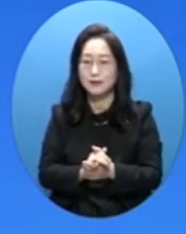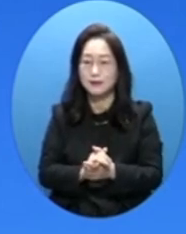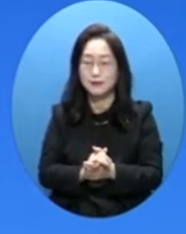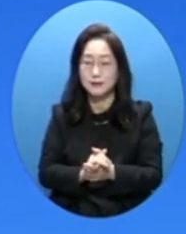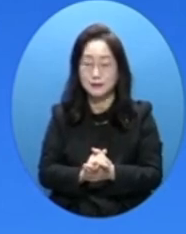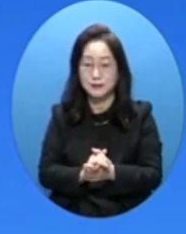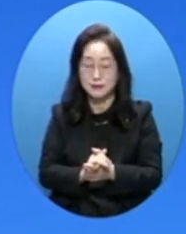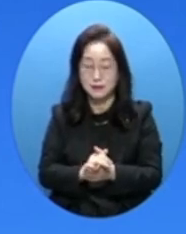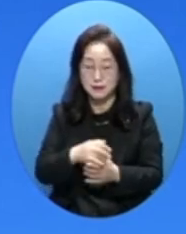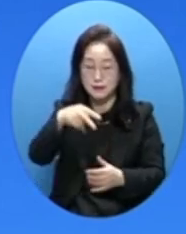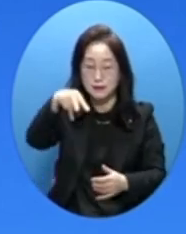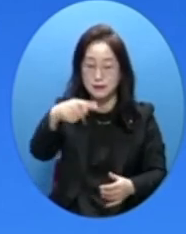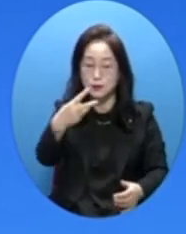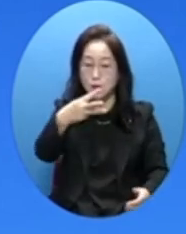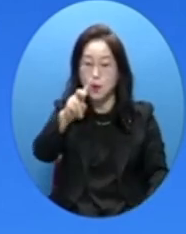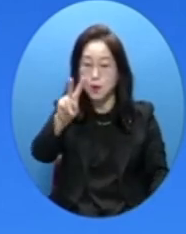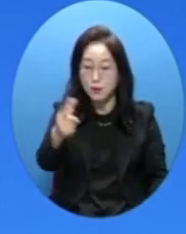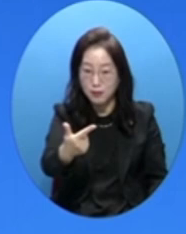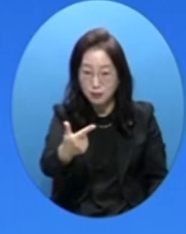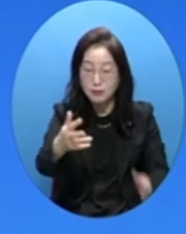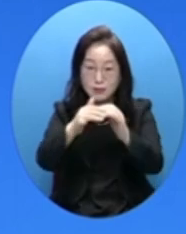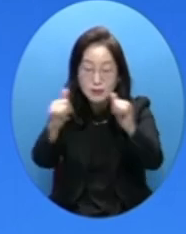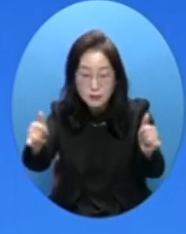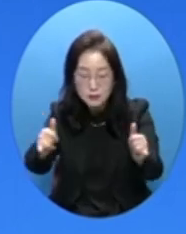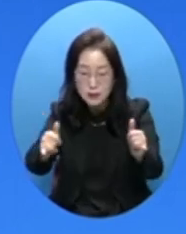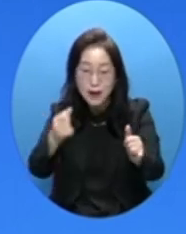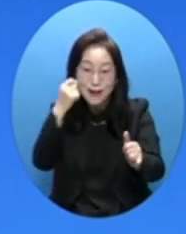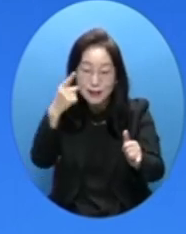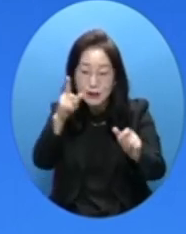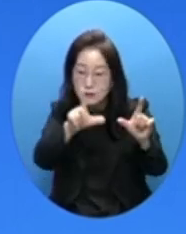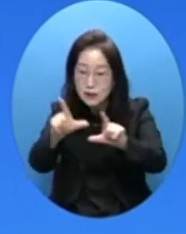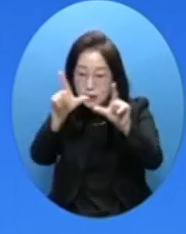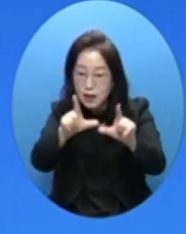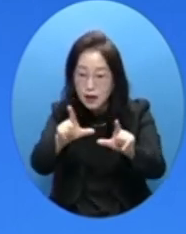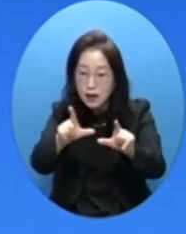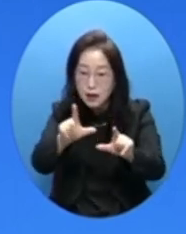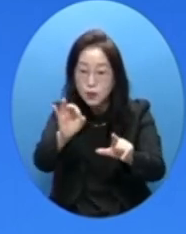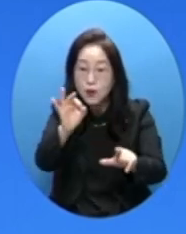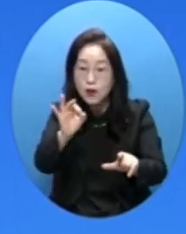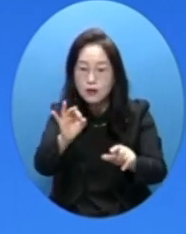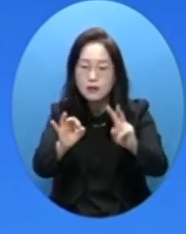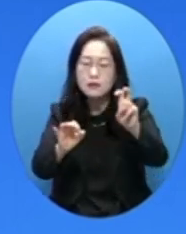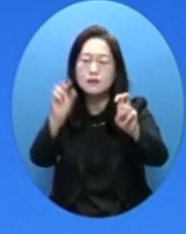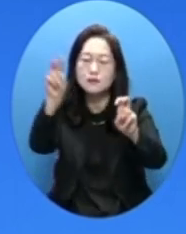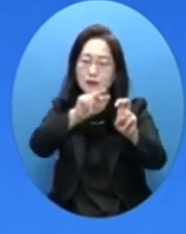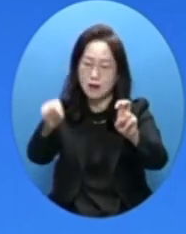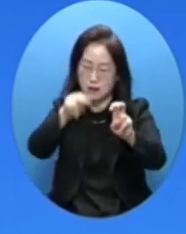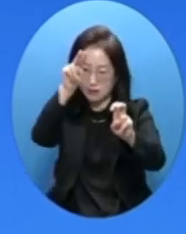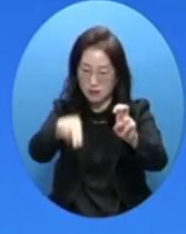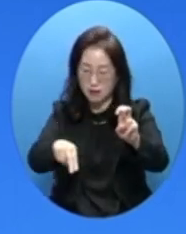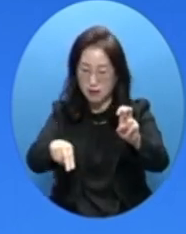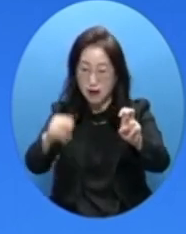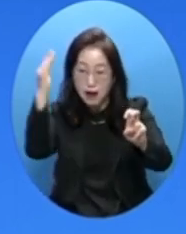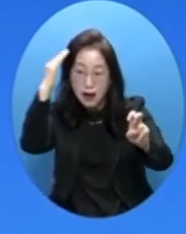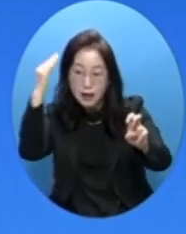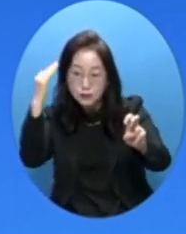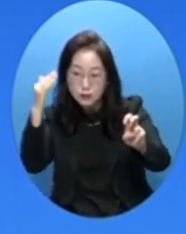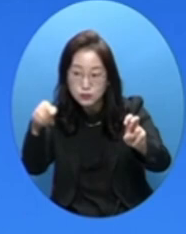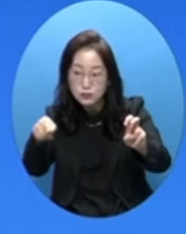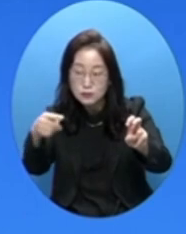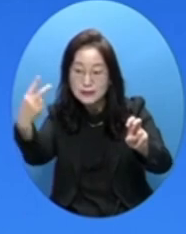소련 사람들의 한 달 생활비가 20달러입니다. 우리 한국 2000달러 할 때